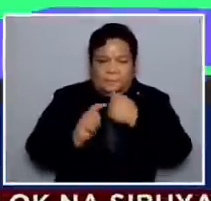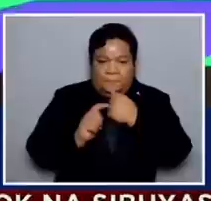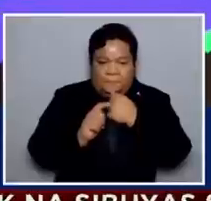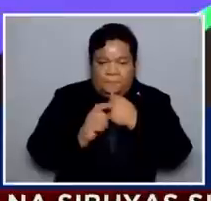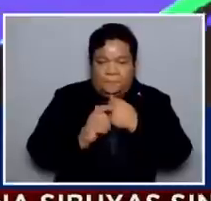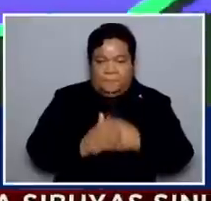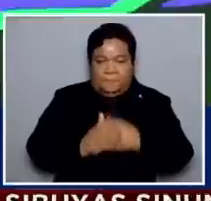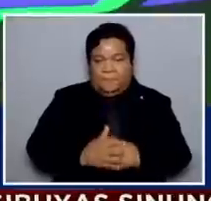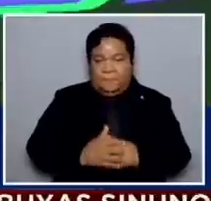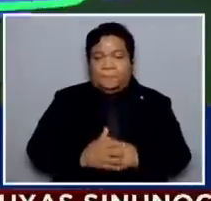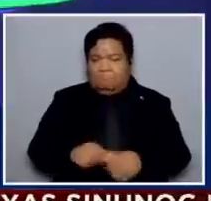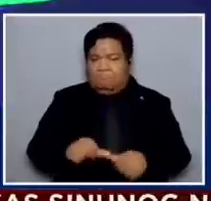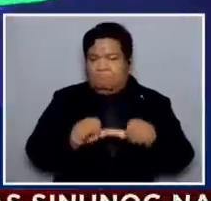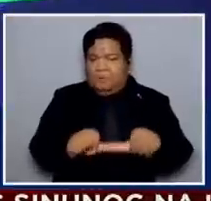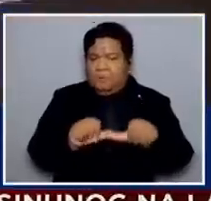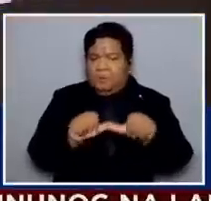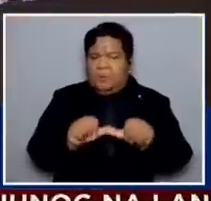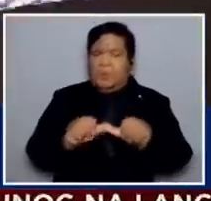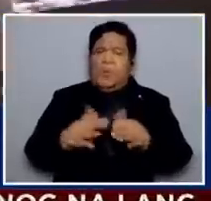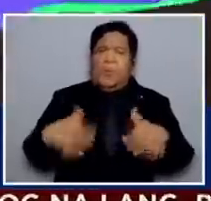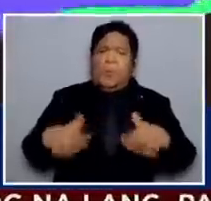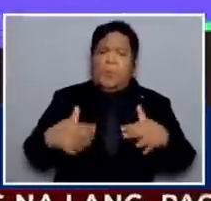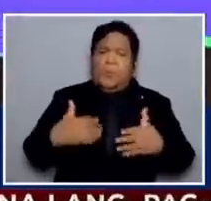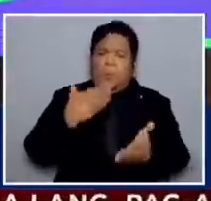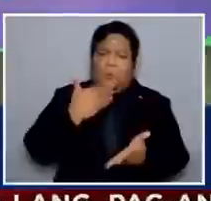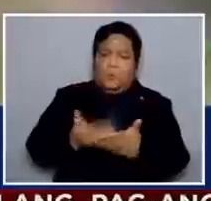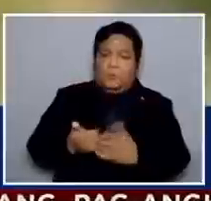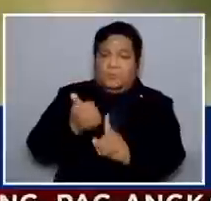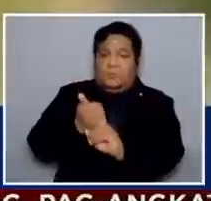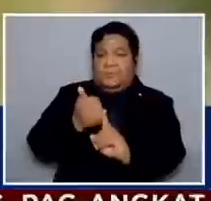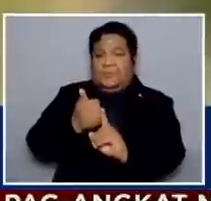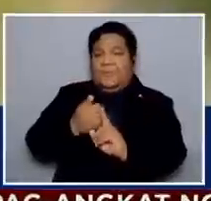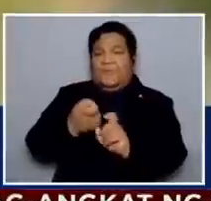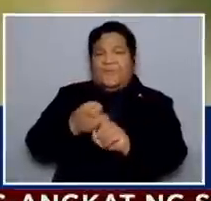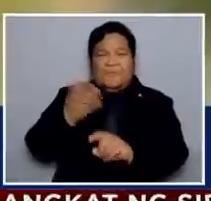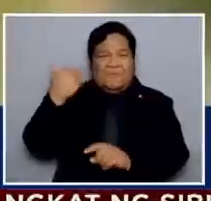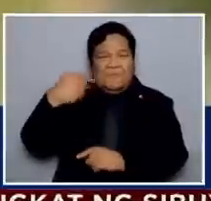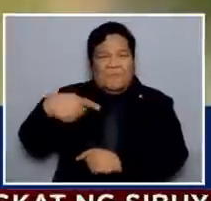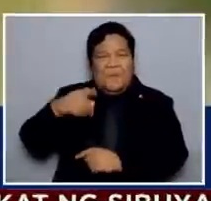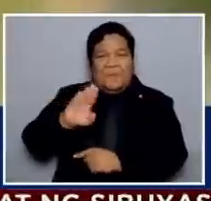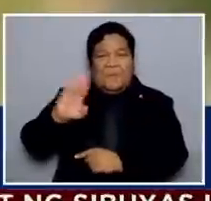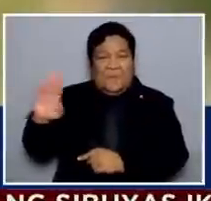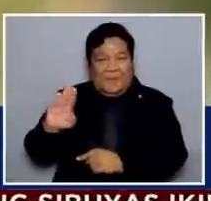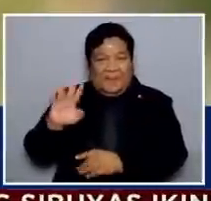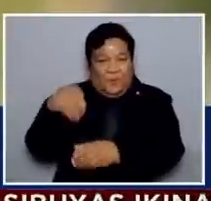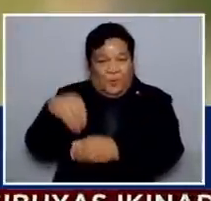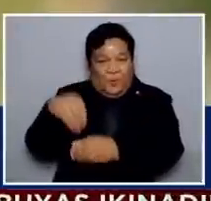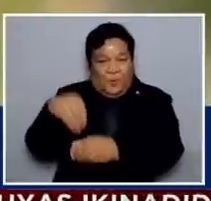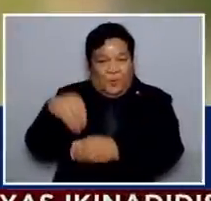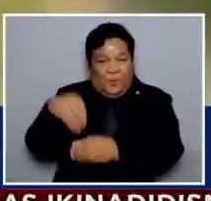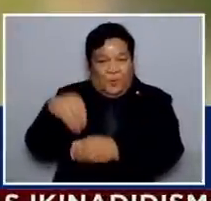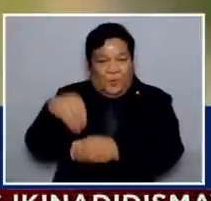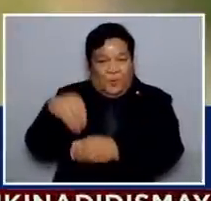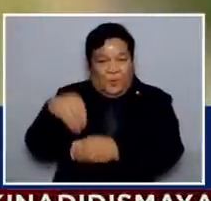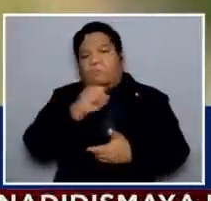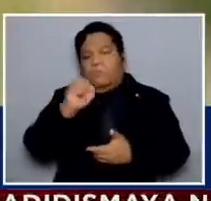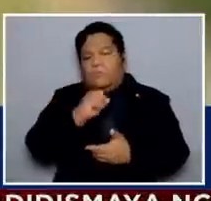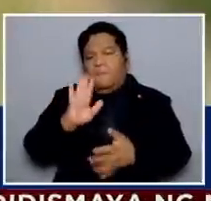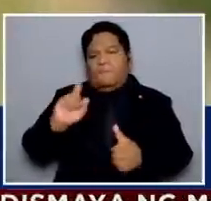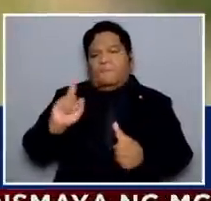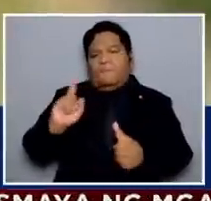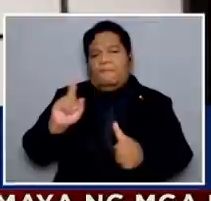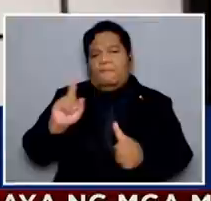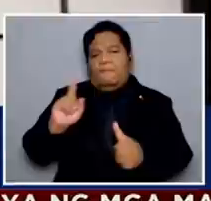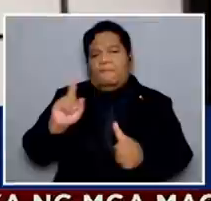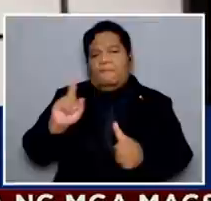Patuloy ang pag-angat ng karera ni PBB housemate Angie Salvacion matapos i-anunsyong kasado na ang kanyang first solo concert. I